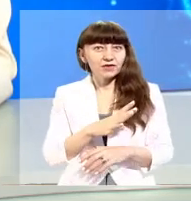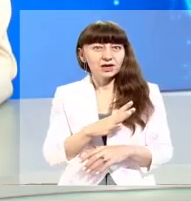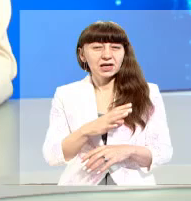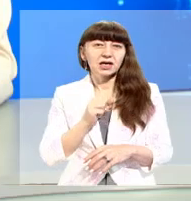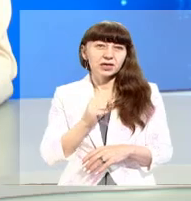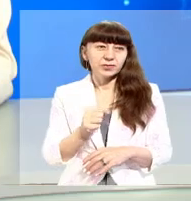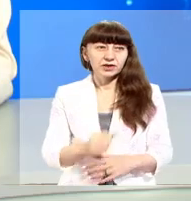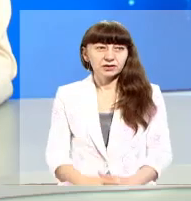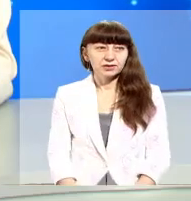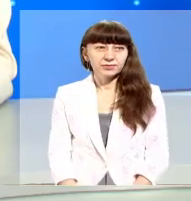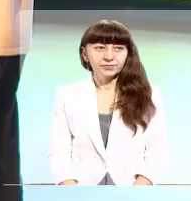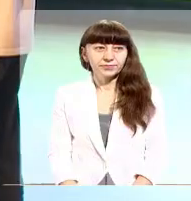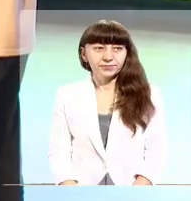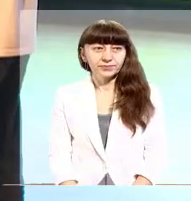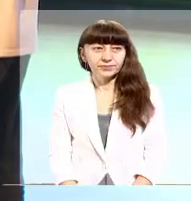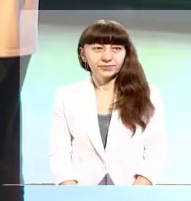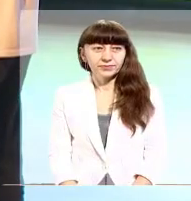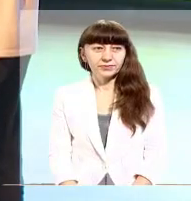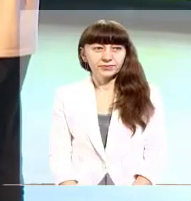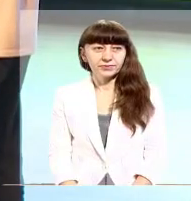и наши корреспонденты.